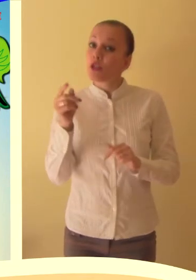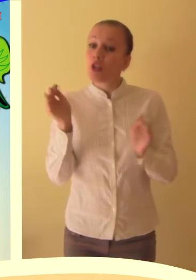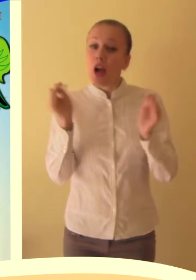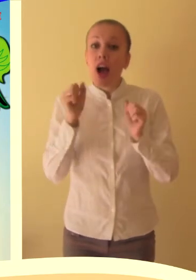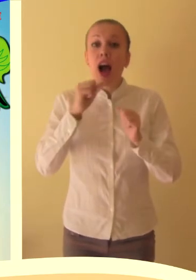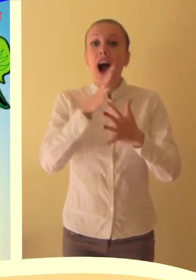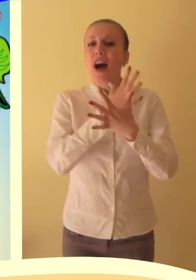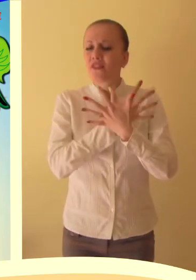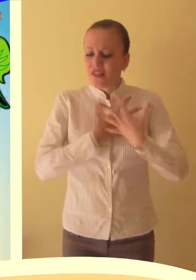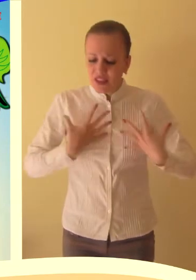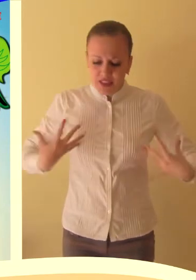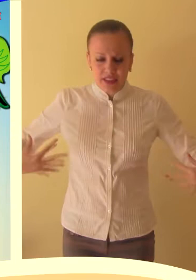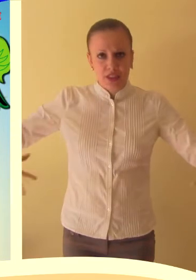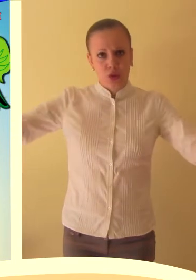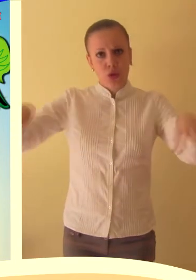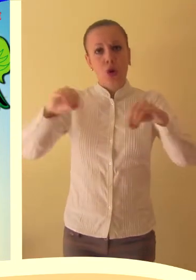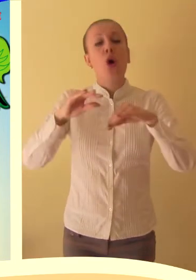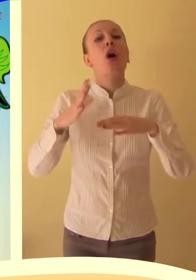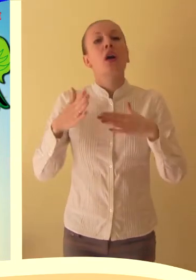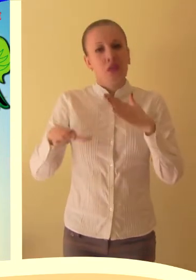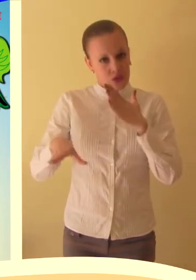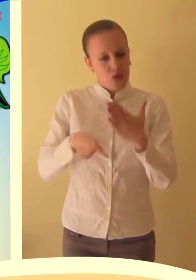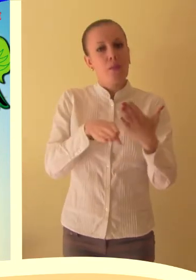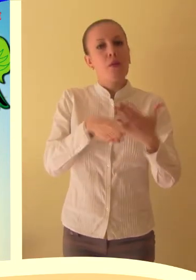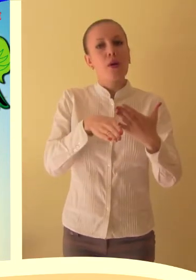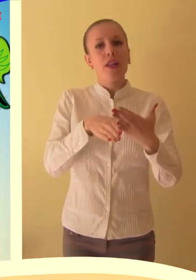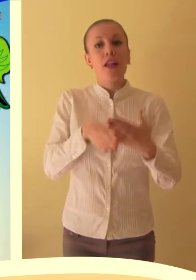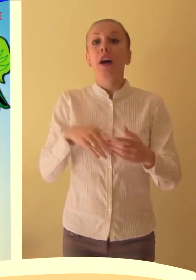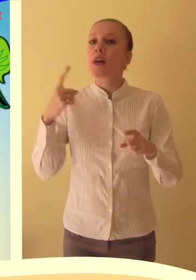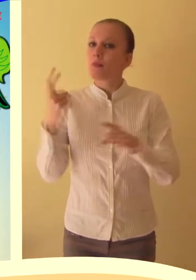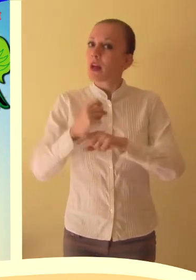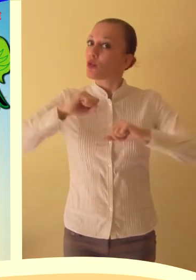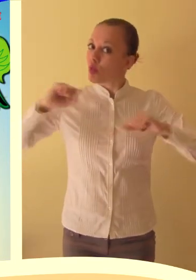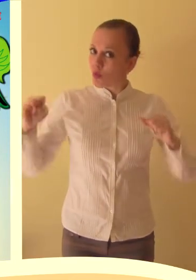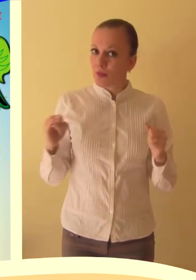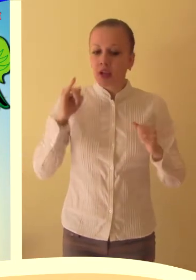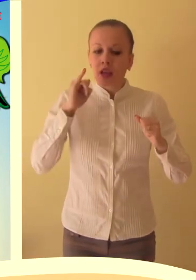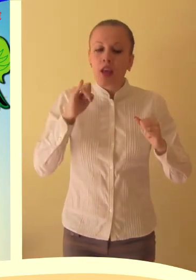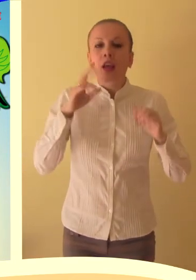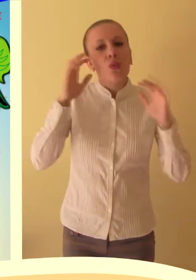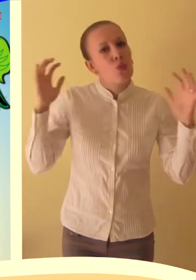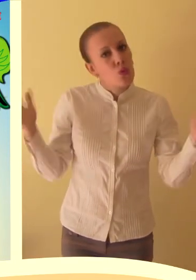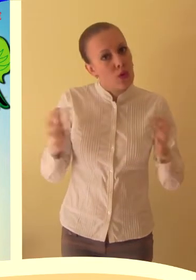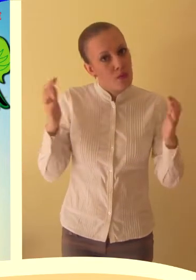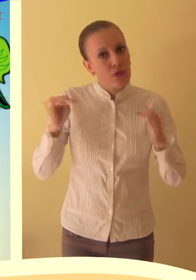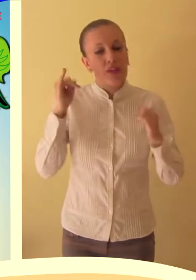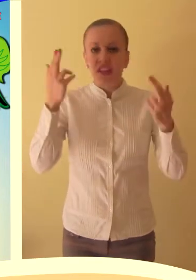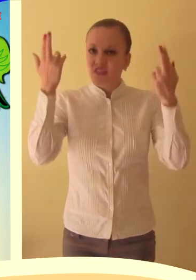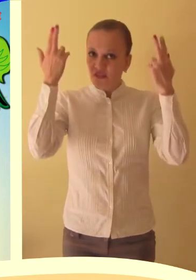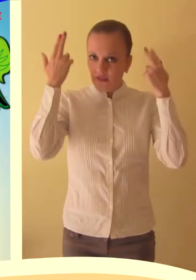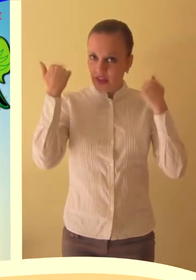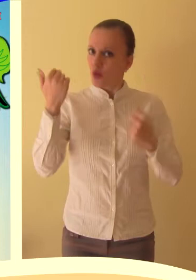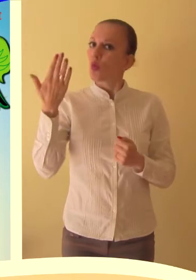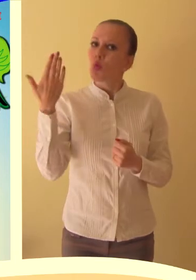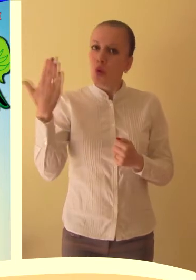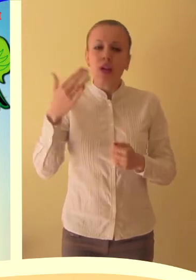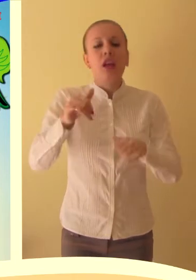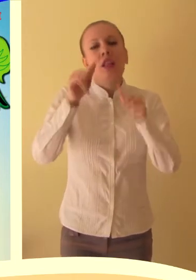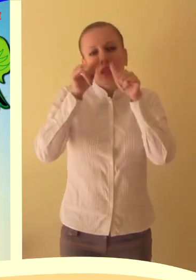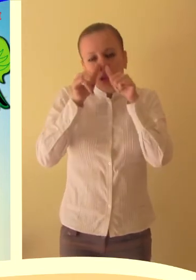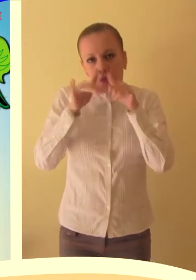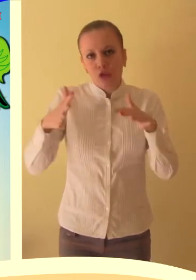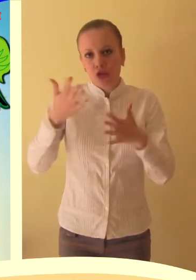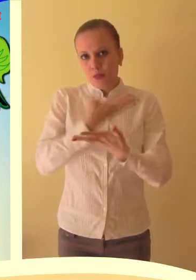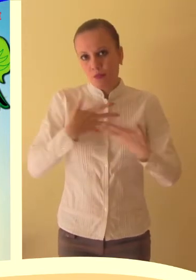хоч мишка і мала, а всій своїй родині вона допомогла Без дружби і турботи, і вірної